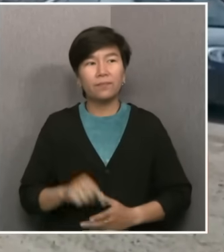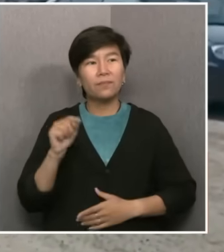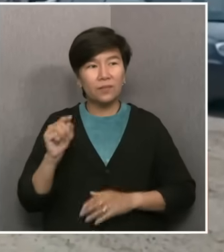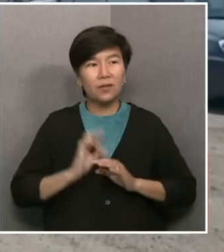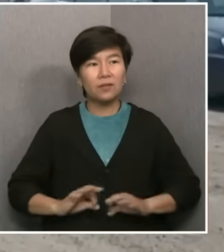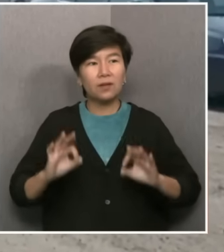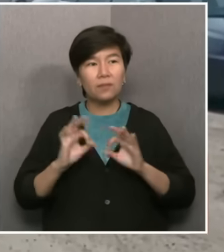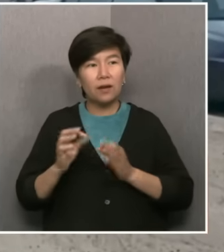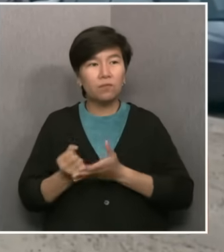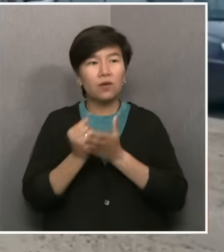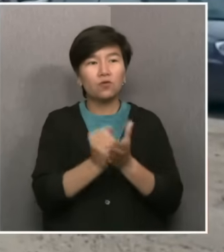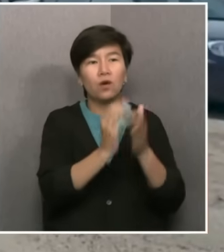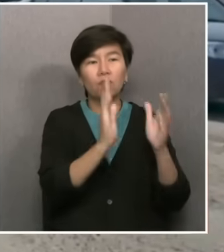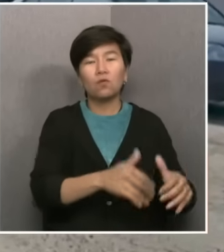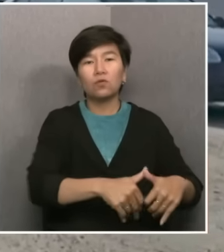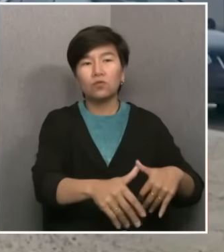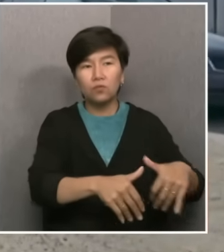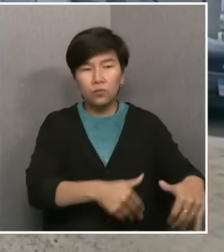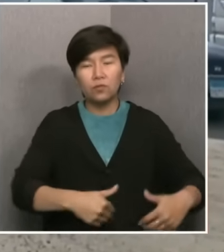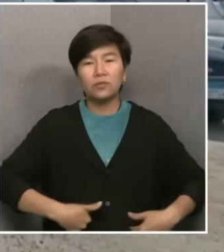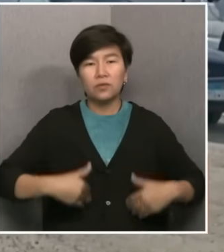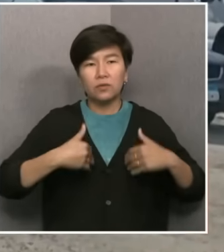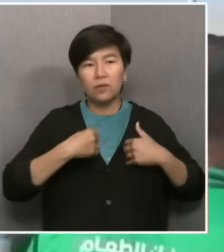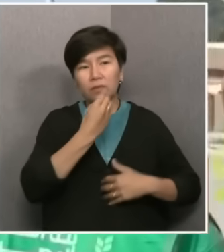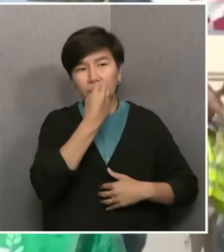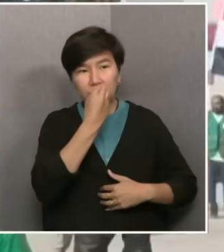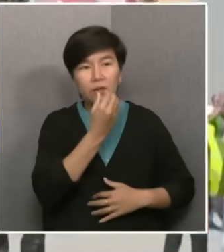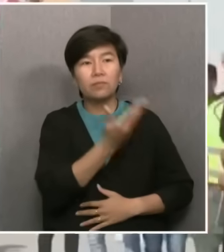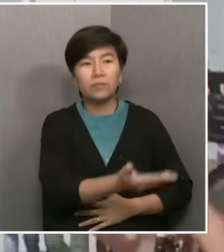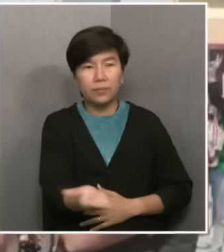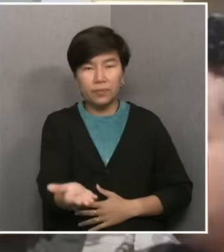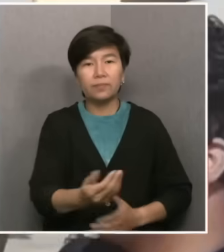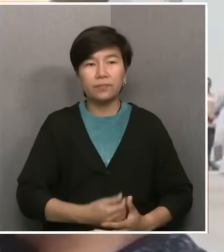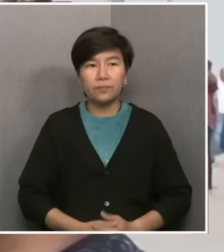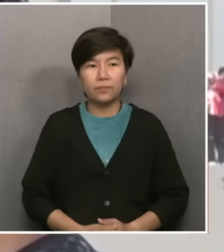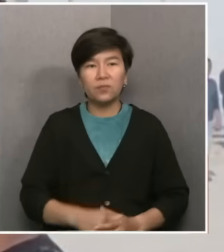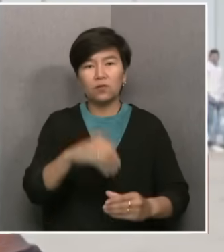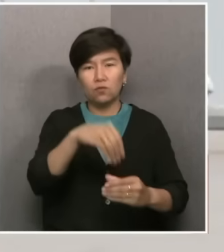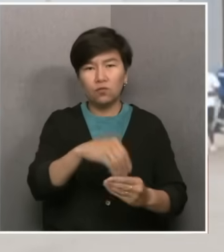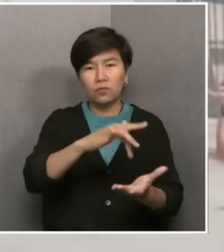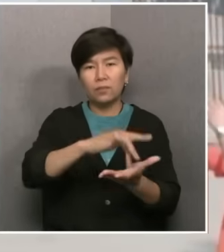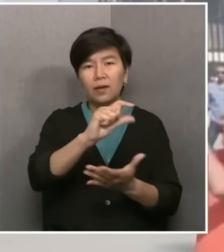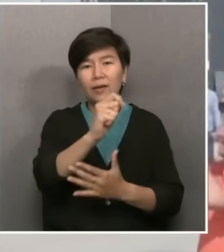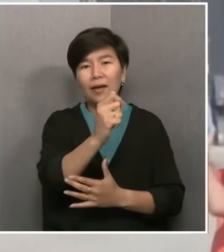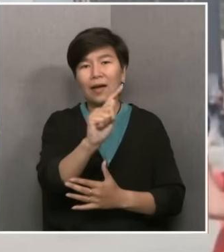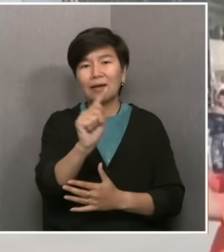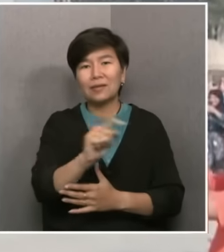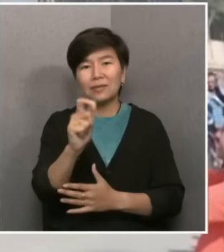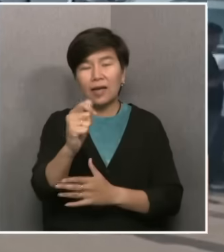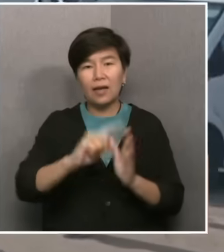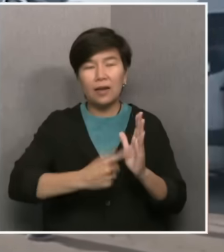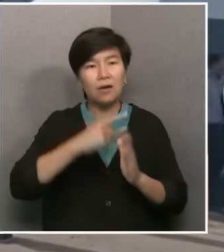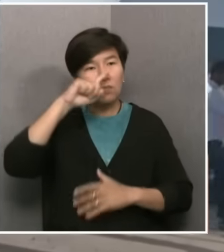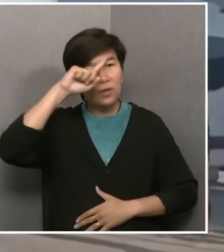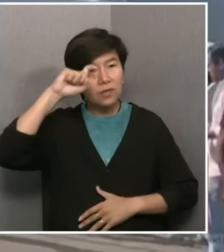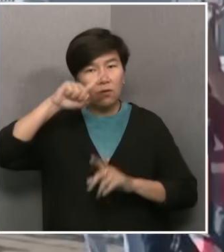ความช่วยเหลือด้านมนุษยธรรมให้แก่ชาวปาเลสไตน์ในฉนวนกาซ่าที่ดำเนินมาอย่างต่อเนื่องตั้งแต่วันเสาร์ที่